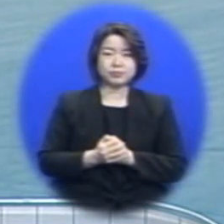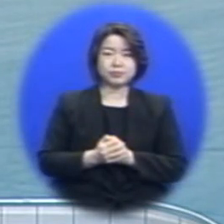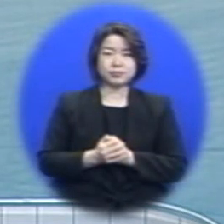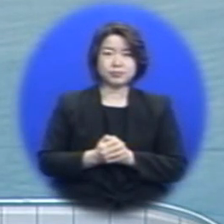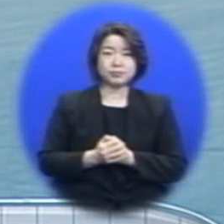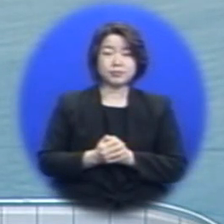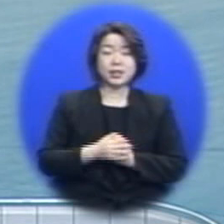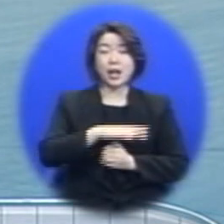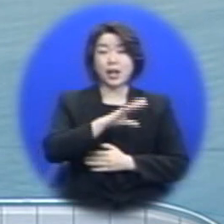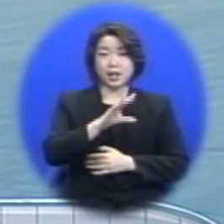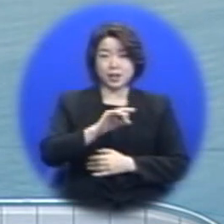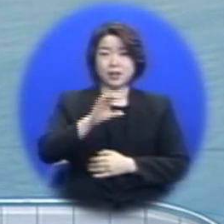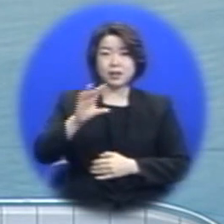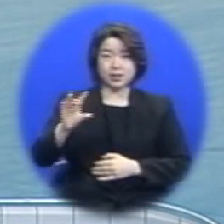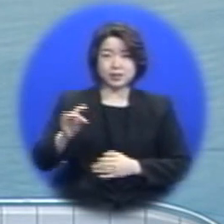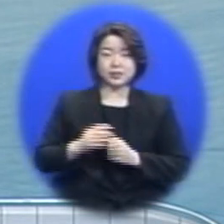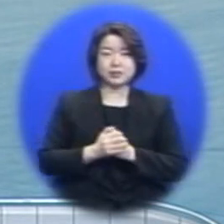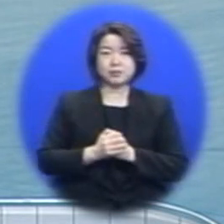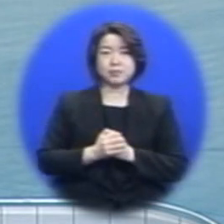이따금